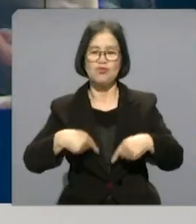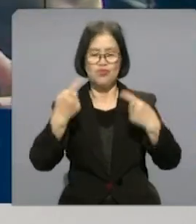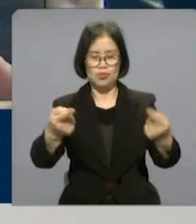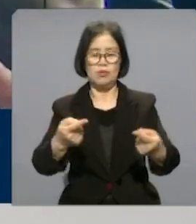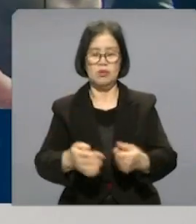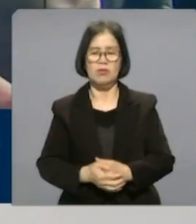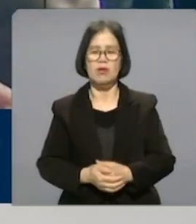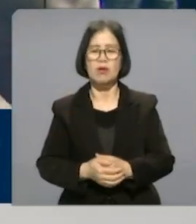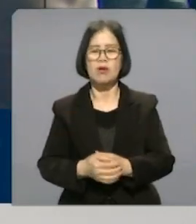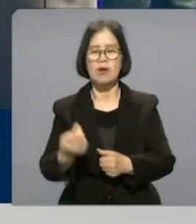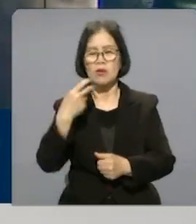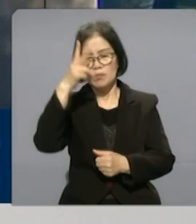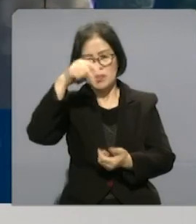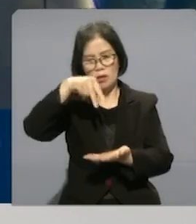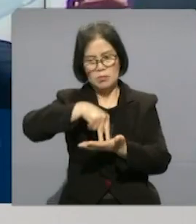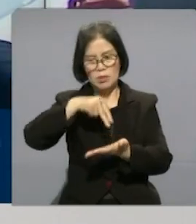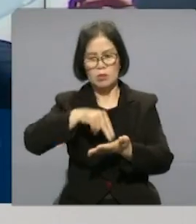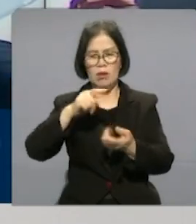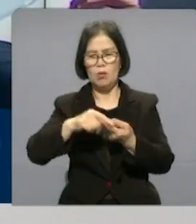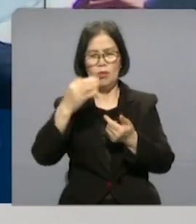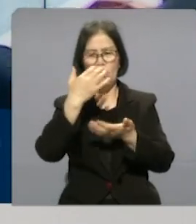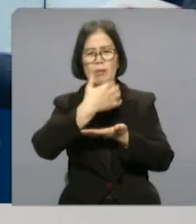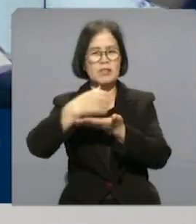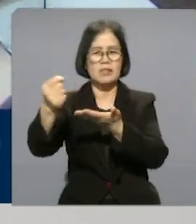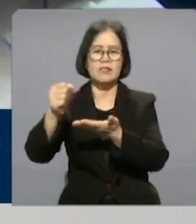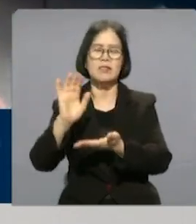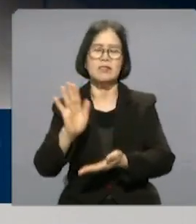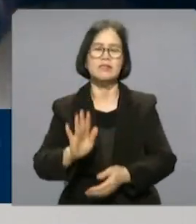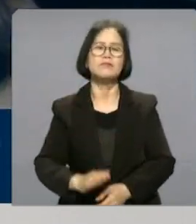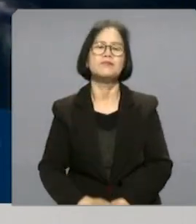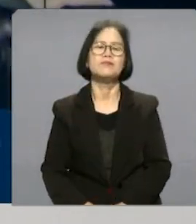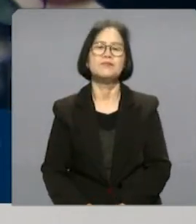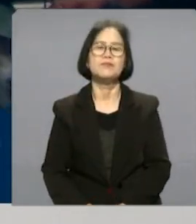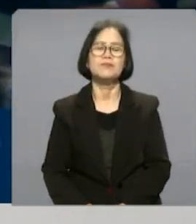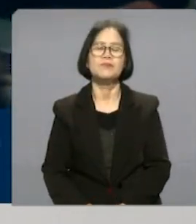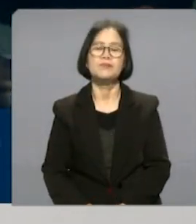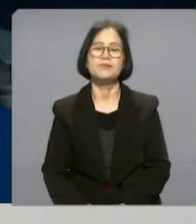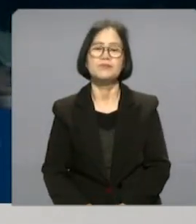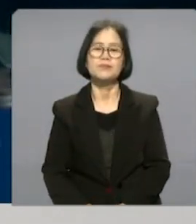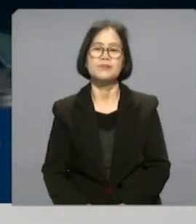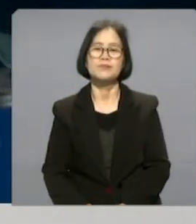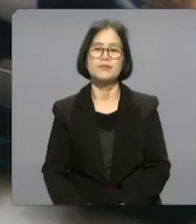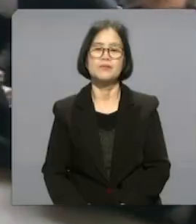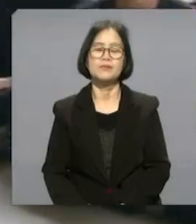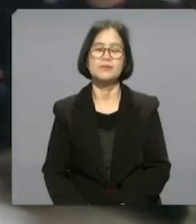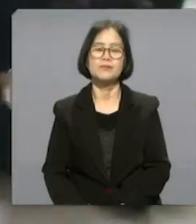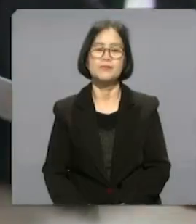단계가 아니라는 종전 입장대로 출석을 받아들이지 않았습니다. 첫 소식 이상호 기자입니다.